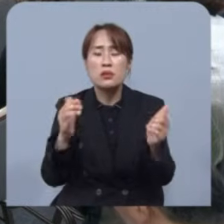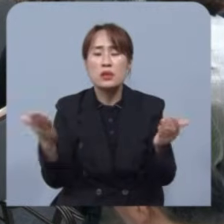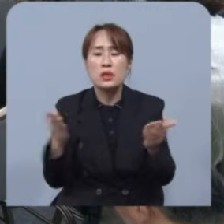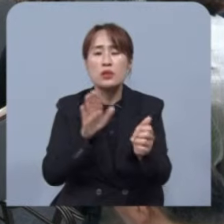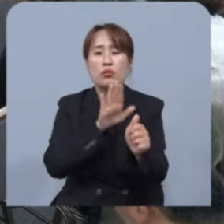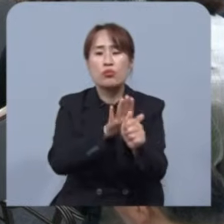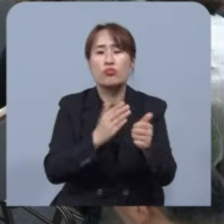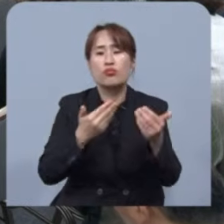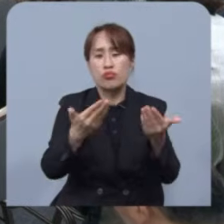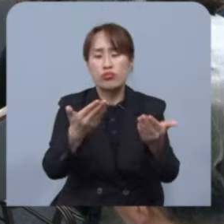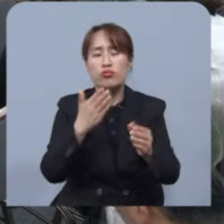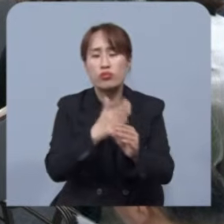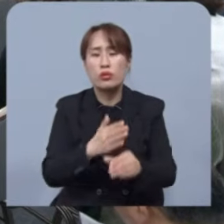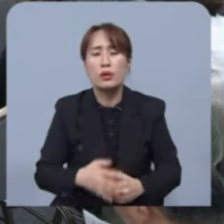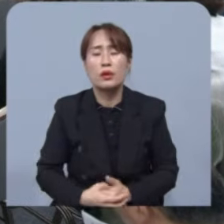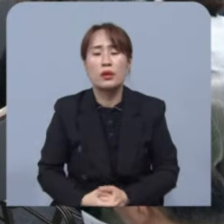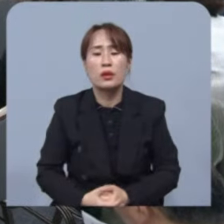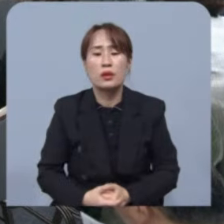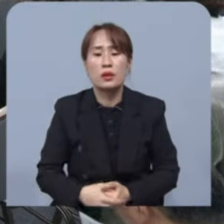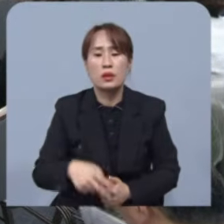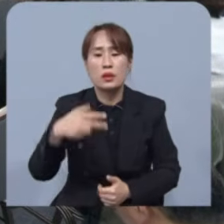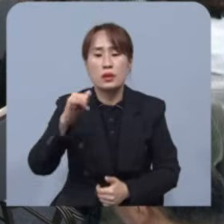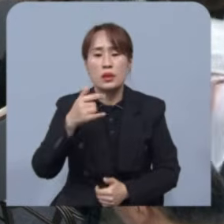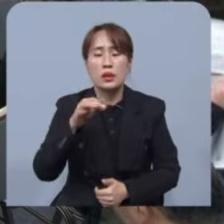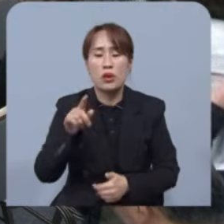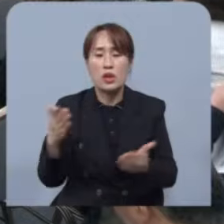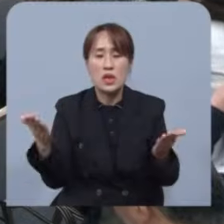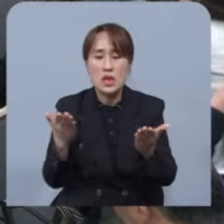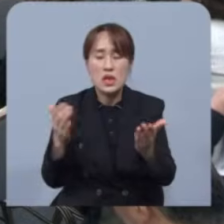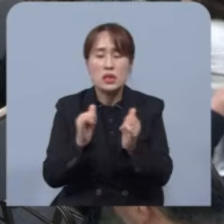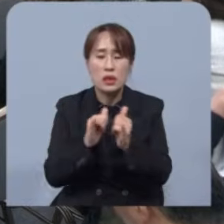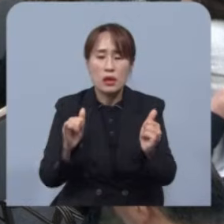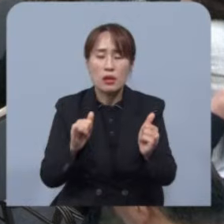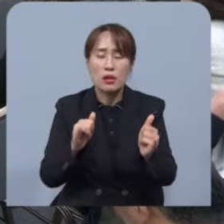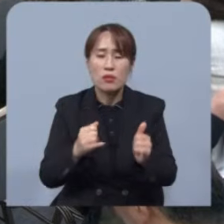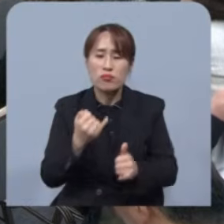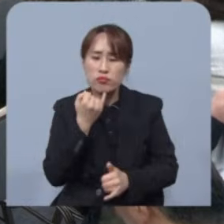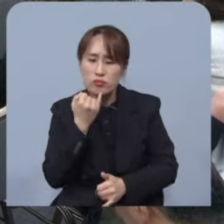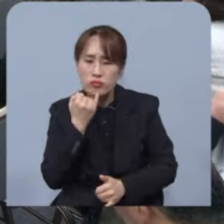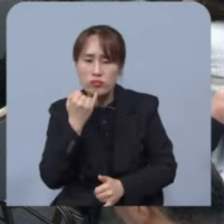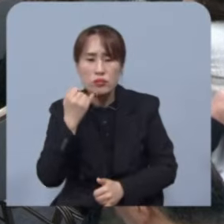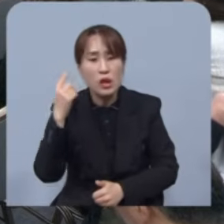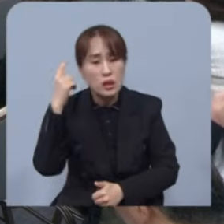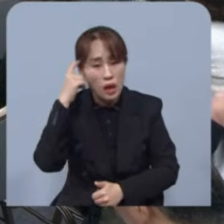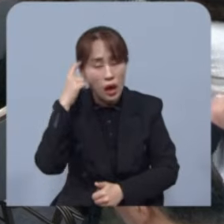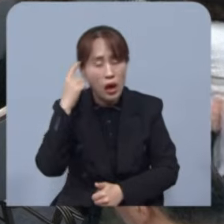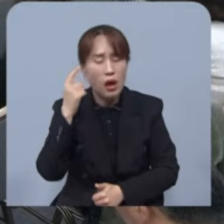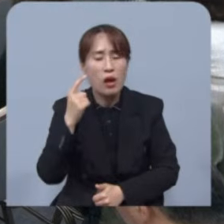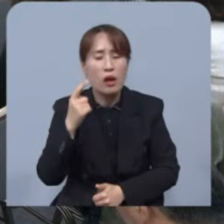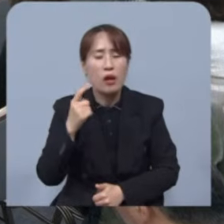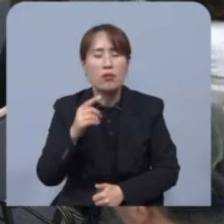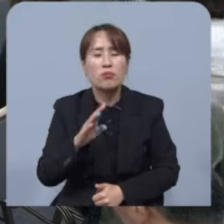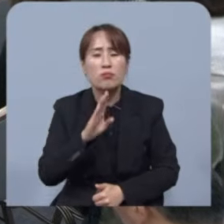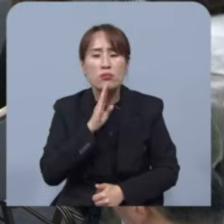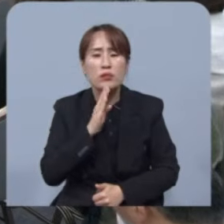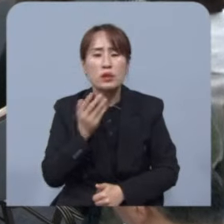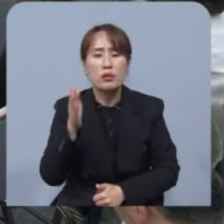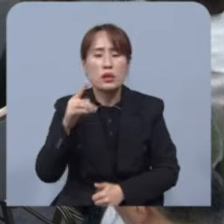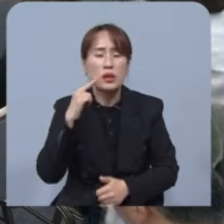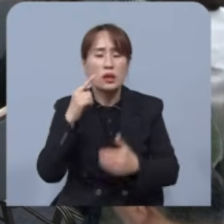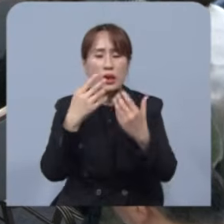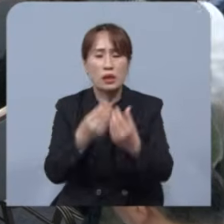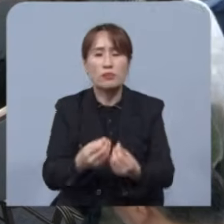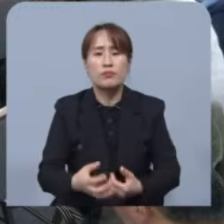하는 상황입니다. 시니어 인력이 괜찮지 않나 하고 생각되실 것 같은데요. 예를